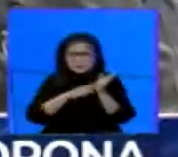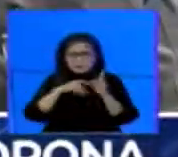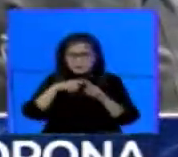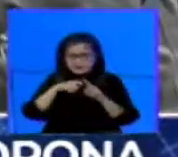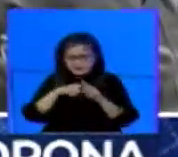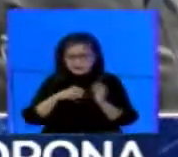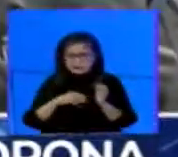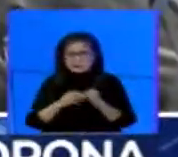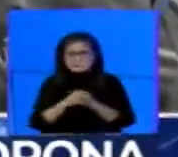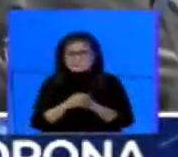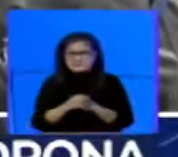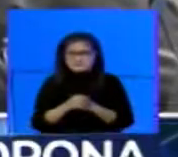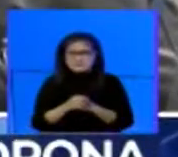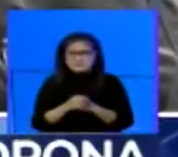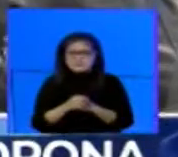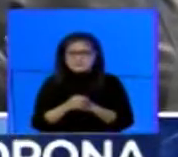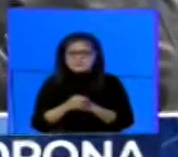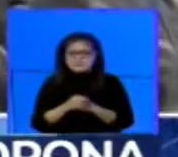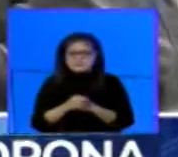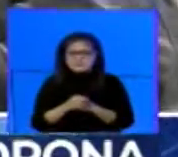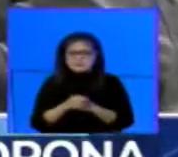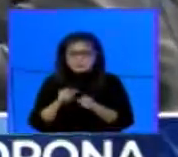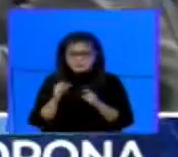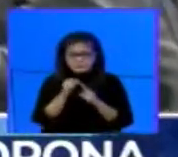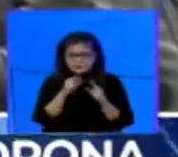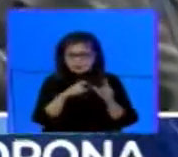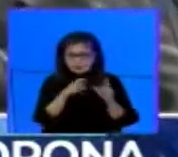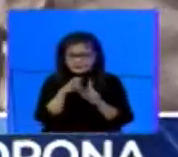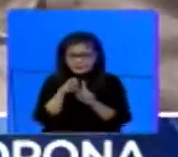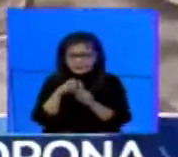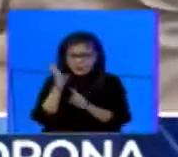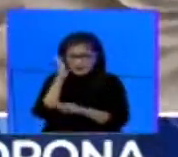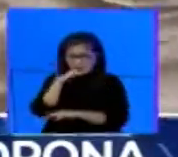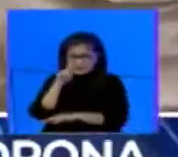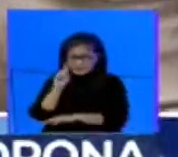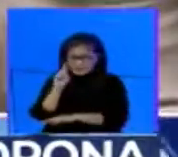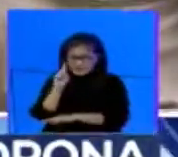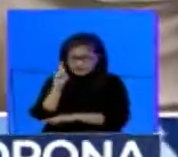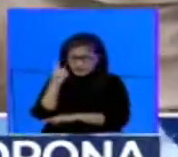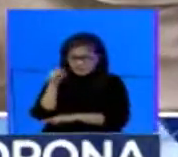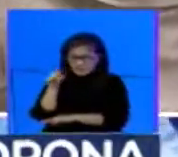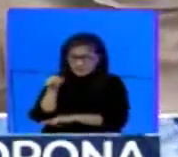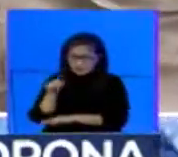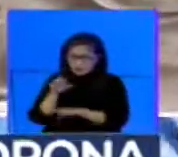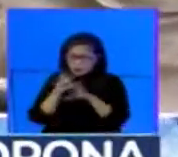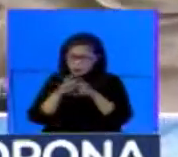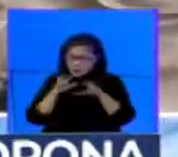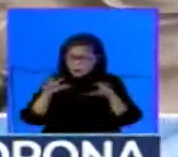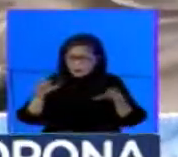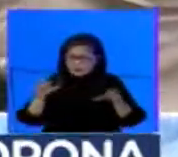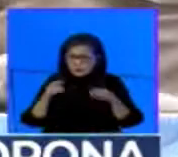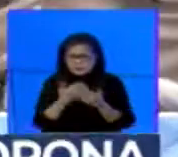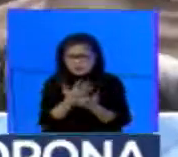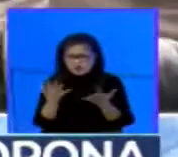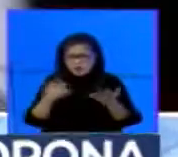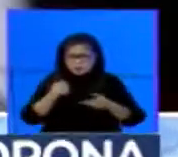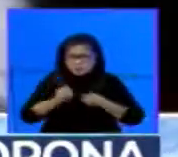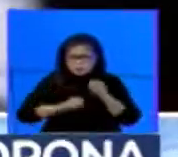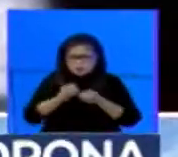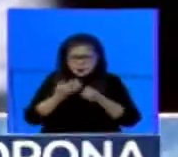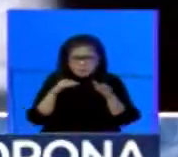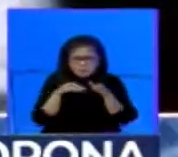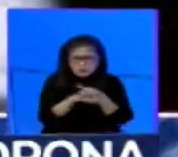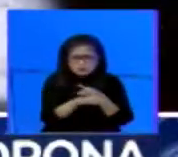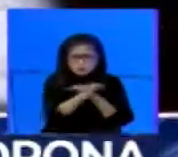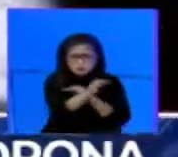membuktikan bahwa di pribadi belaka Nike Sb hari pertama masih banyak masyarakat yang berusaha masuk ke kota Surabaya atau beraktivitas